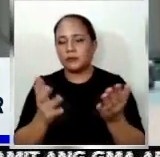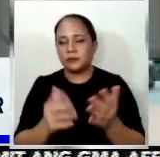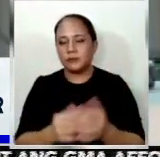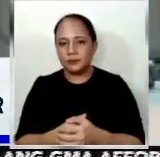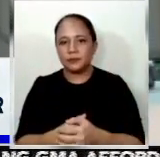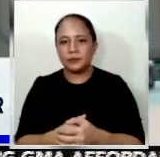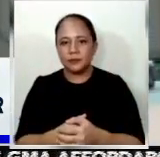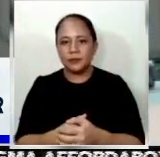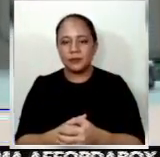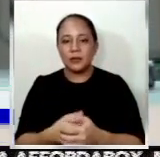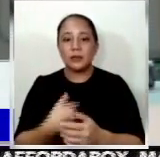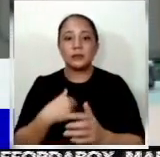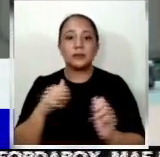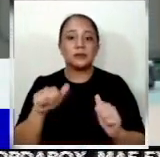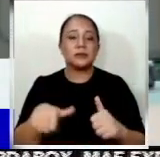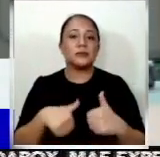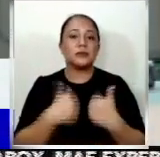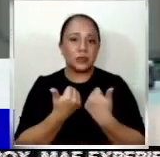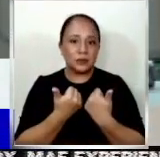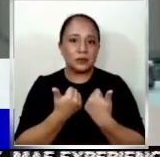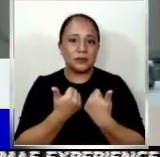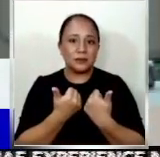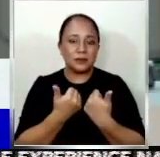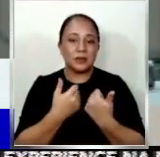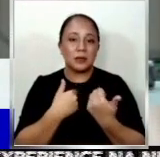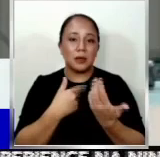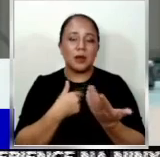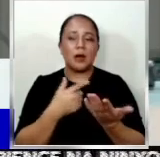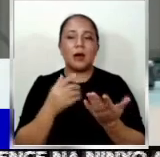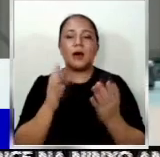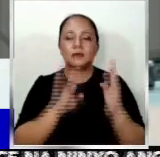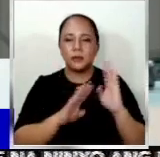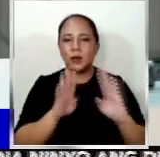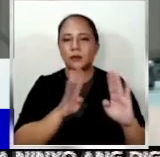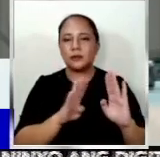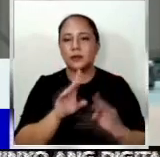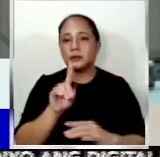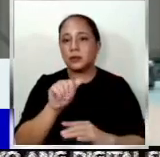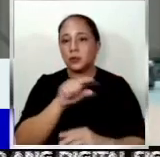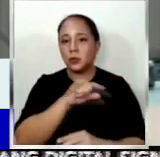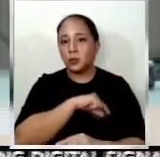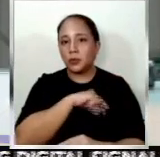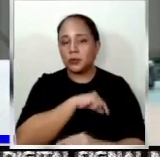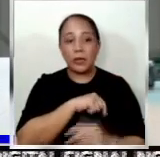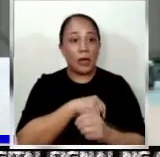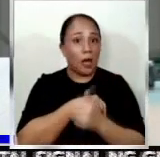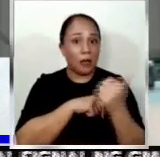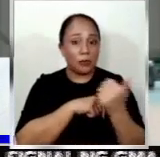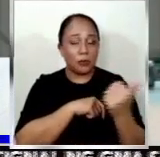nagiging challenges na data quality. Yung iba, walang mga